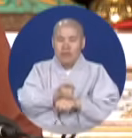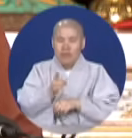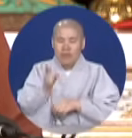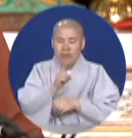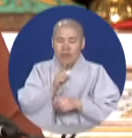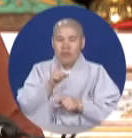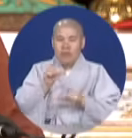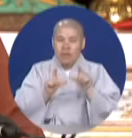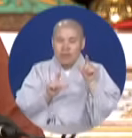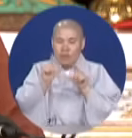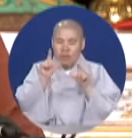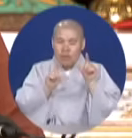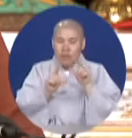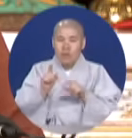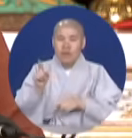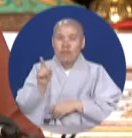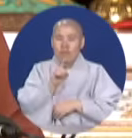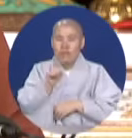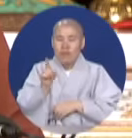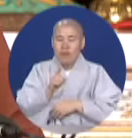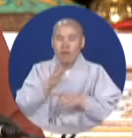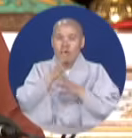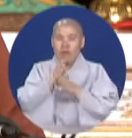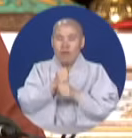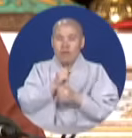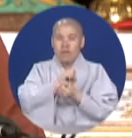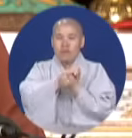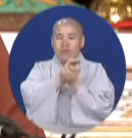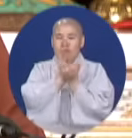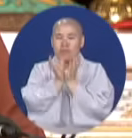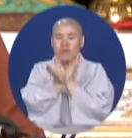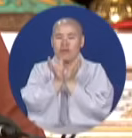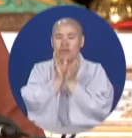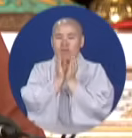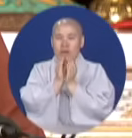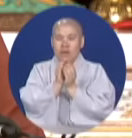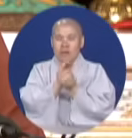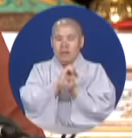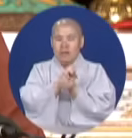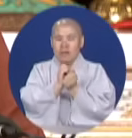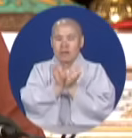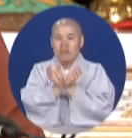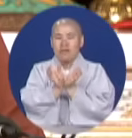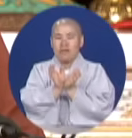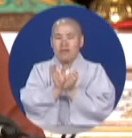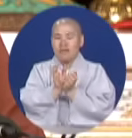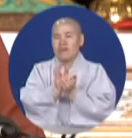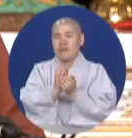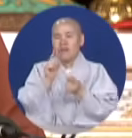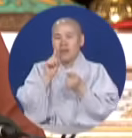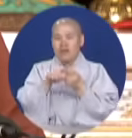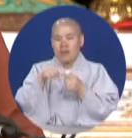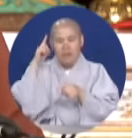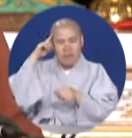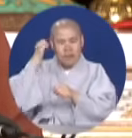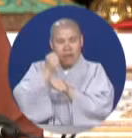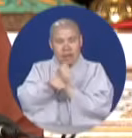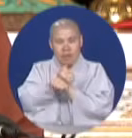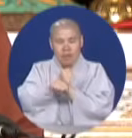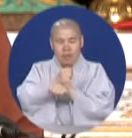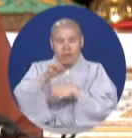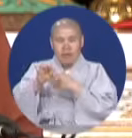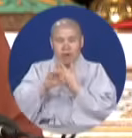어떻고, 생리는 어떻고, 언제 피고 지고 이런 거를 구체적으로 연구하면은